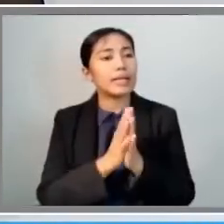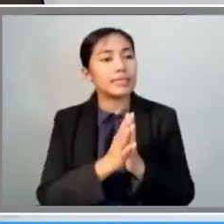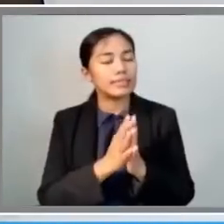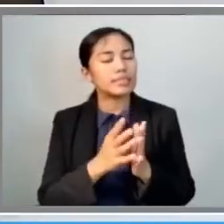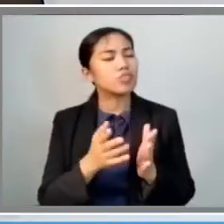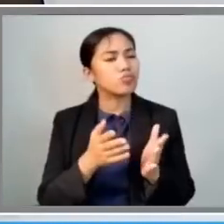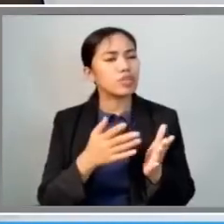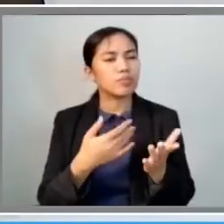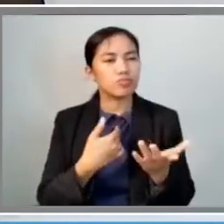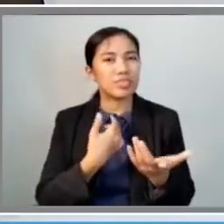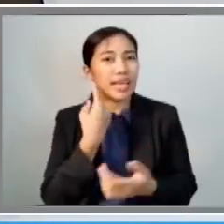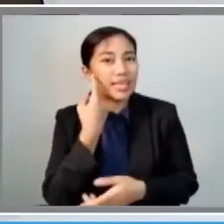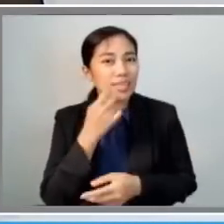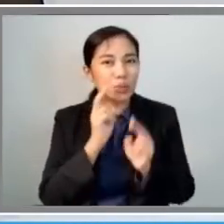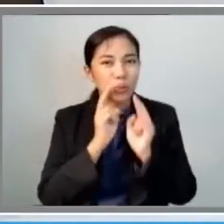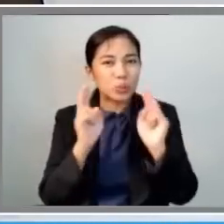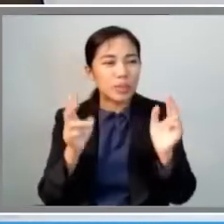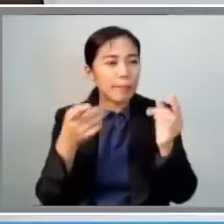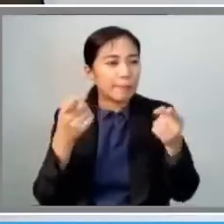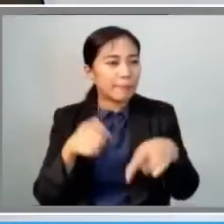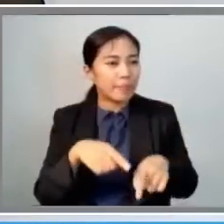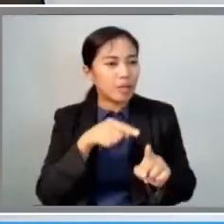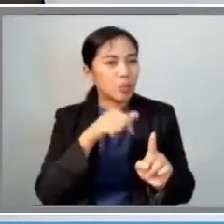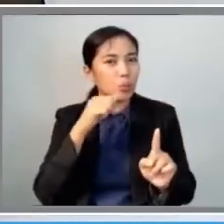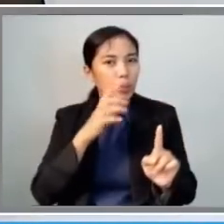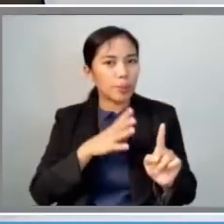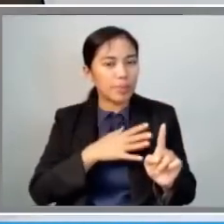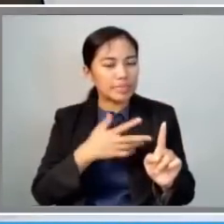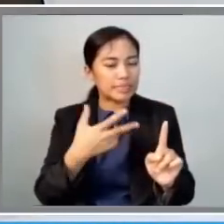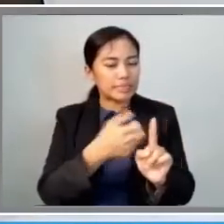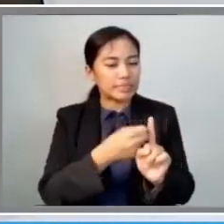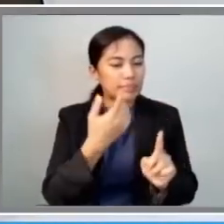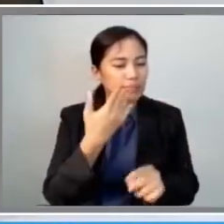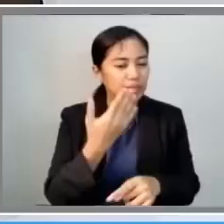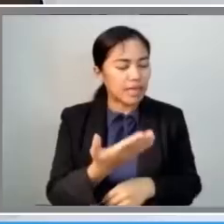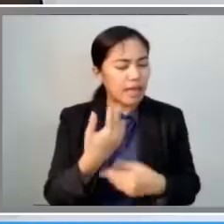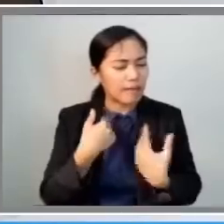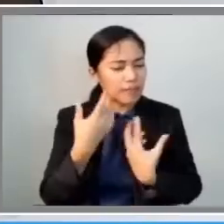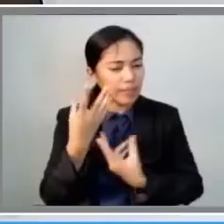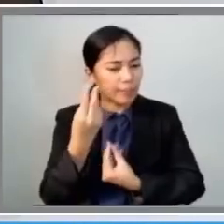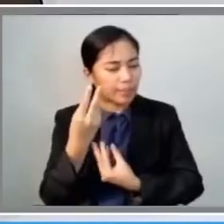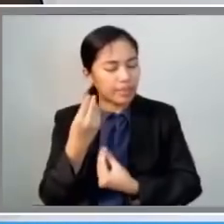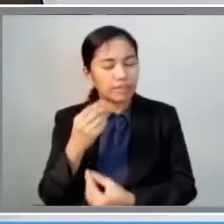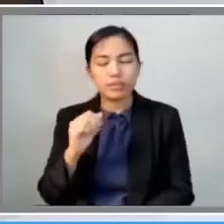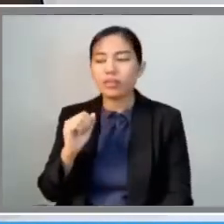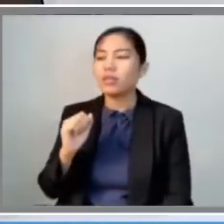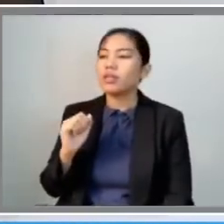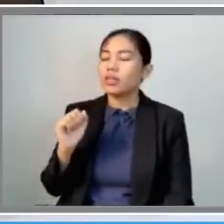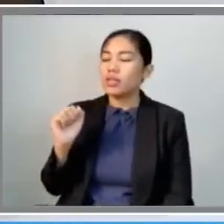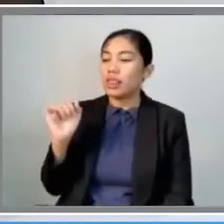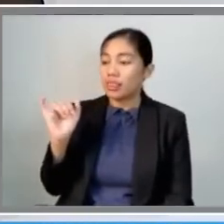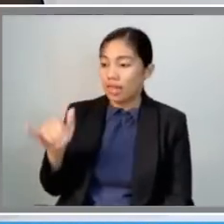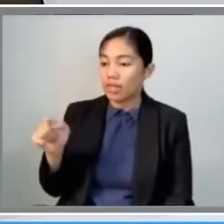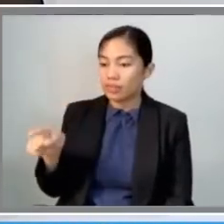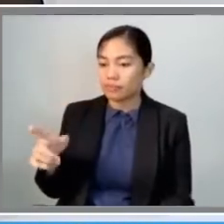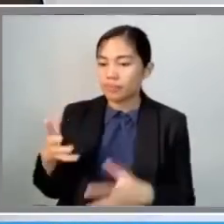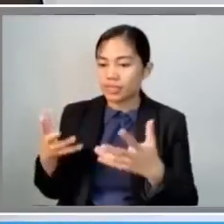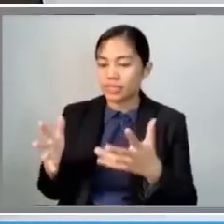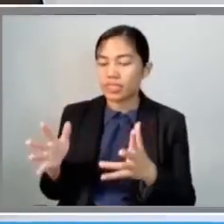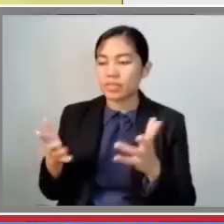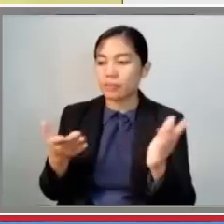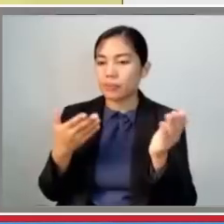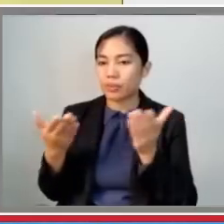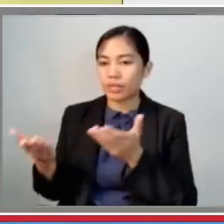masagasaan sa may Marilao May update na po ba tayo rito Ah ayun po ay ah na nadala na rin po ng ambulansya natin sa